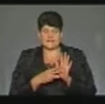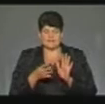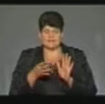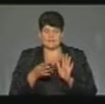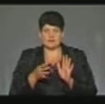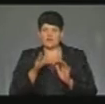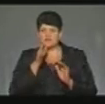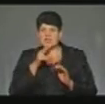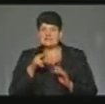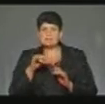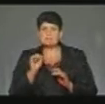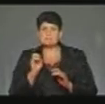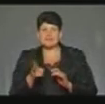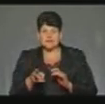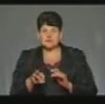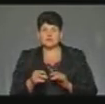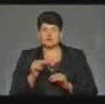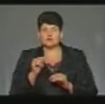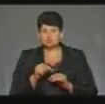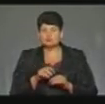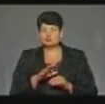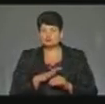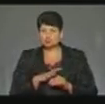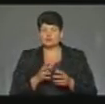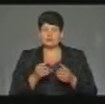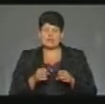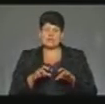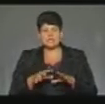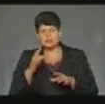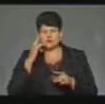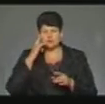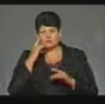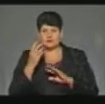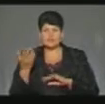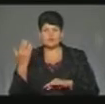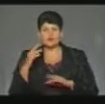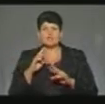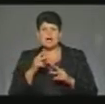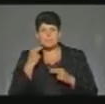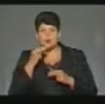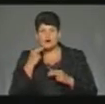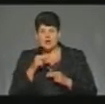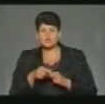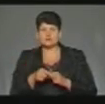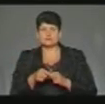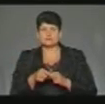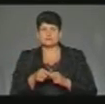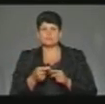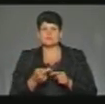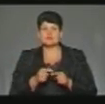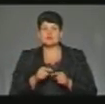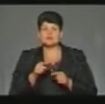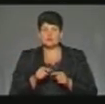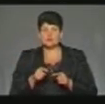в час пік. Тому було таке прийнято рішення, вже давно думали, як маємо покращити в даному аспекті